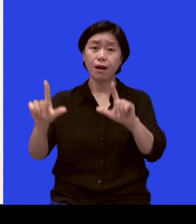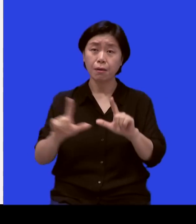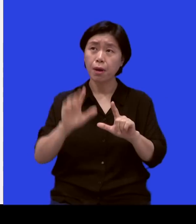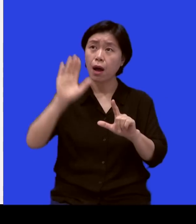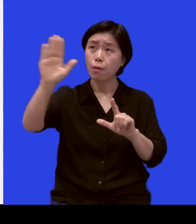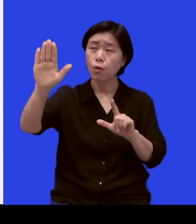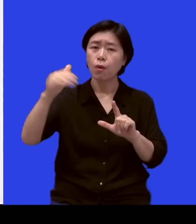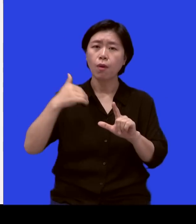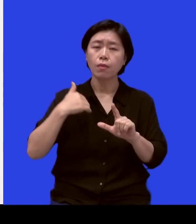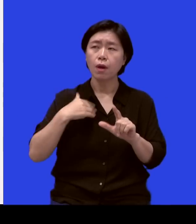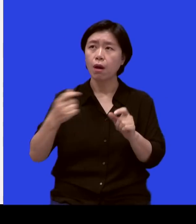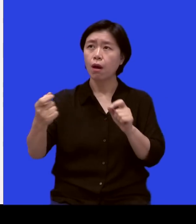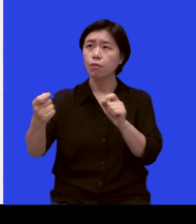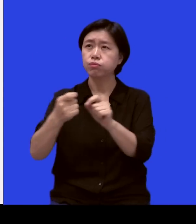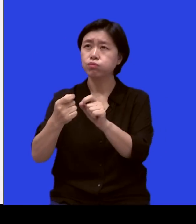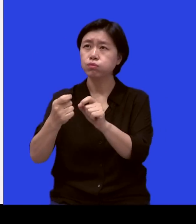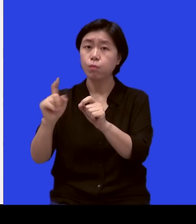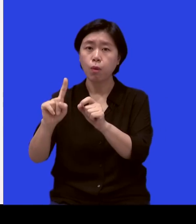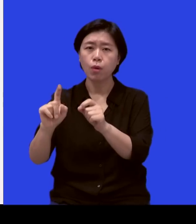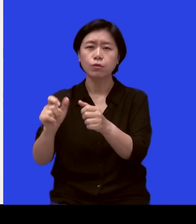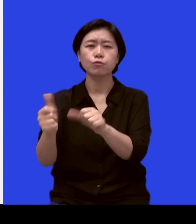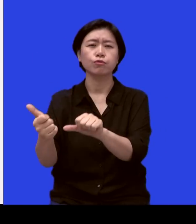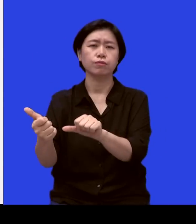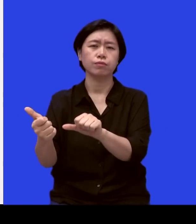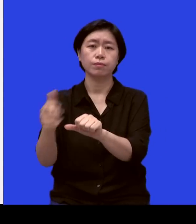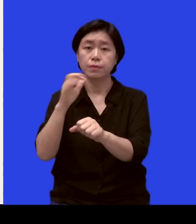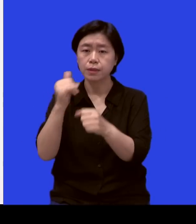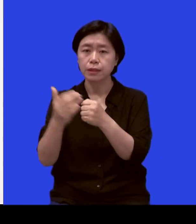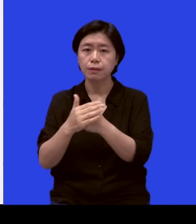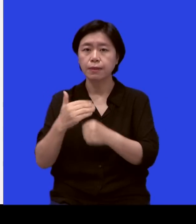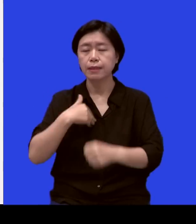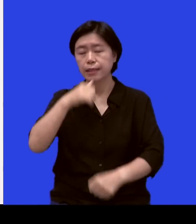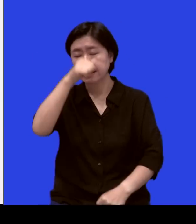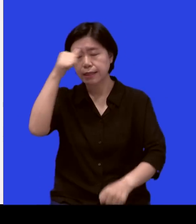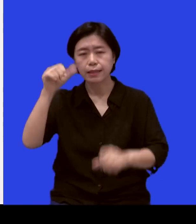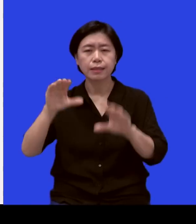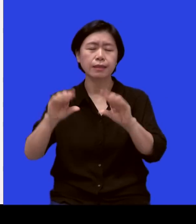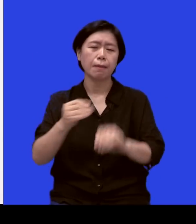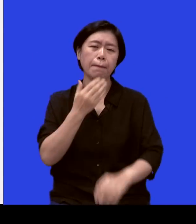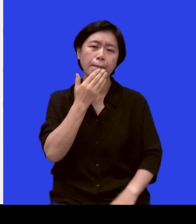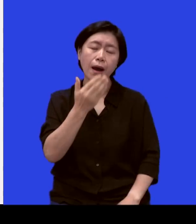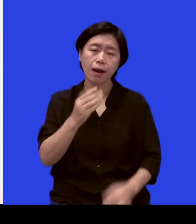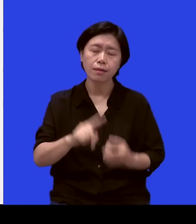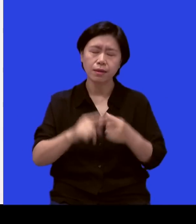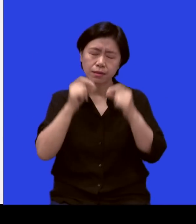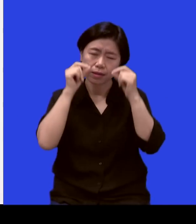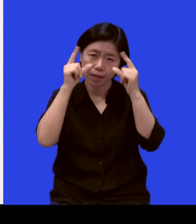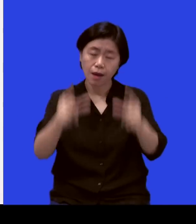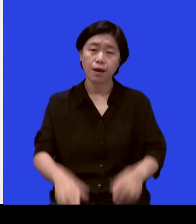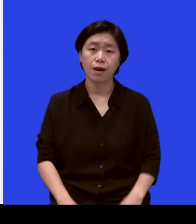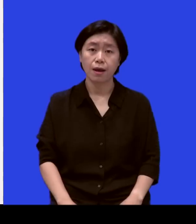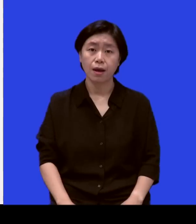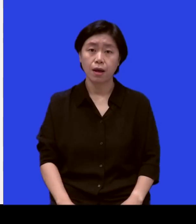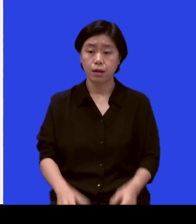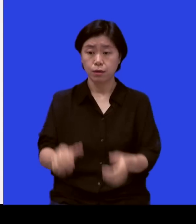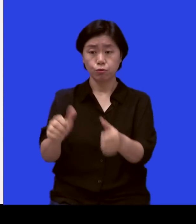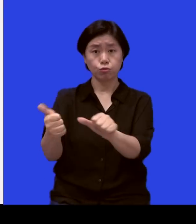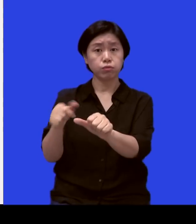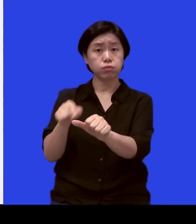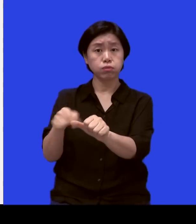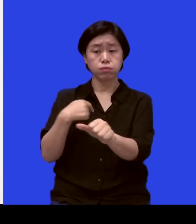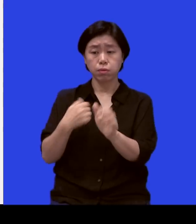나는구나. 근데 이제 죽음을 통해서 이 기관차가 멈춰 섰으니까 이건 피할 수 없는 거잖아요.